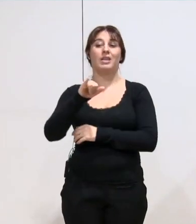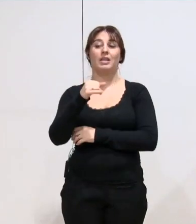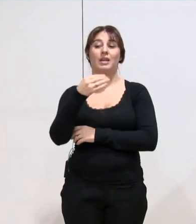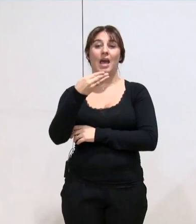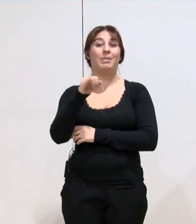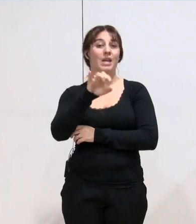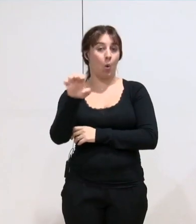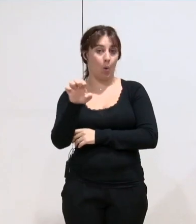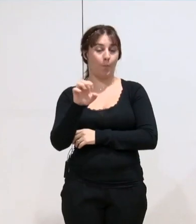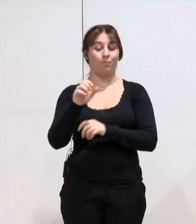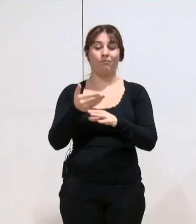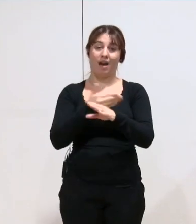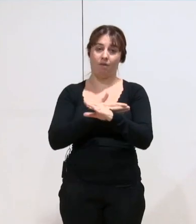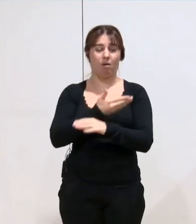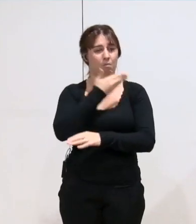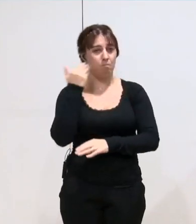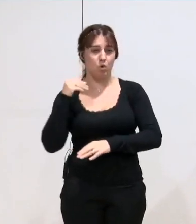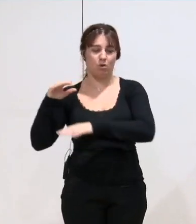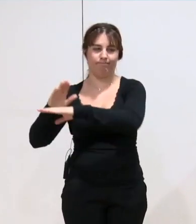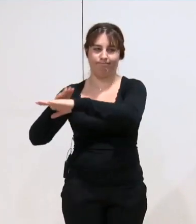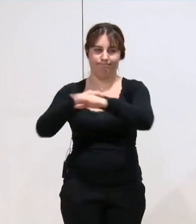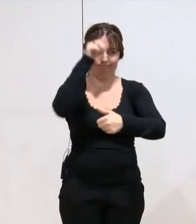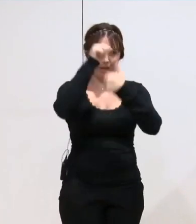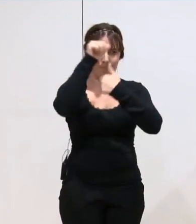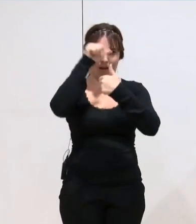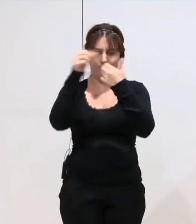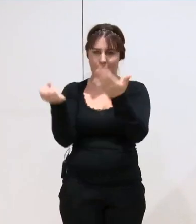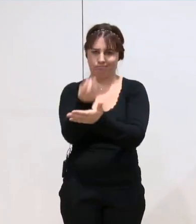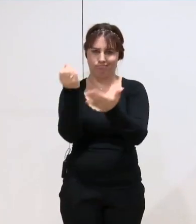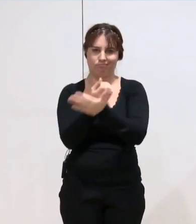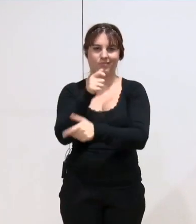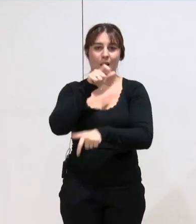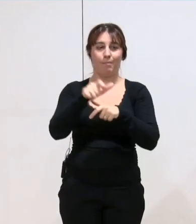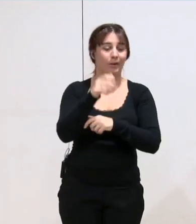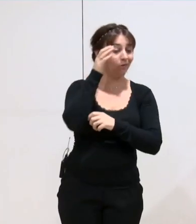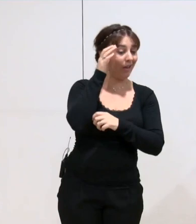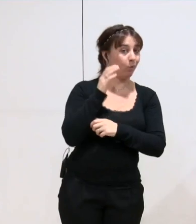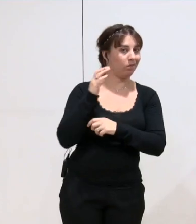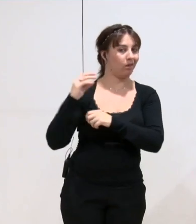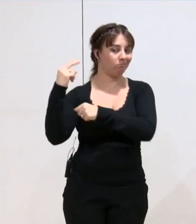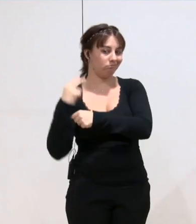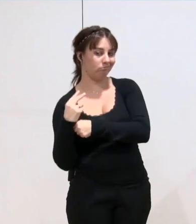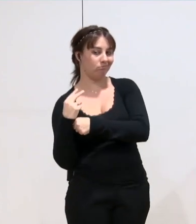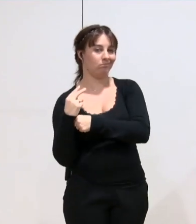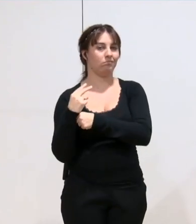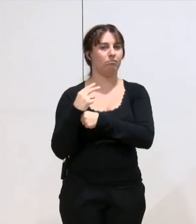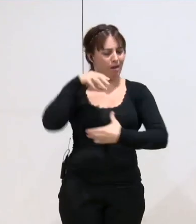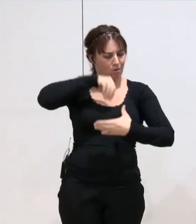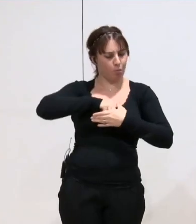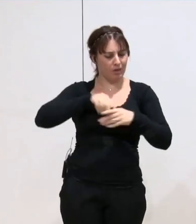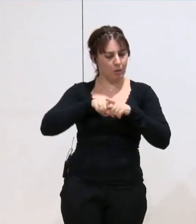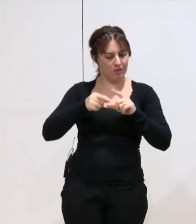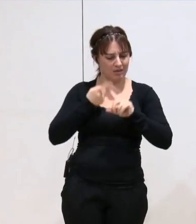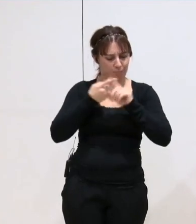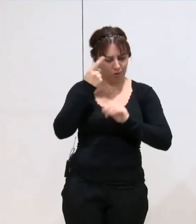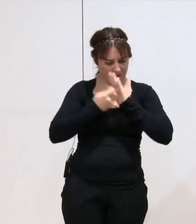pense qu'il est bon de rappeler pour ceux qui nous regardent et qui nous écoutent, mais aussi parfois pour nous-mêmes, la réalité de